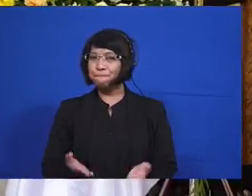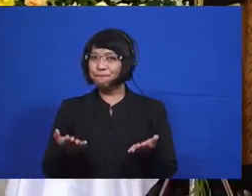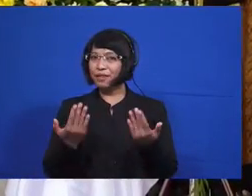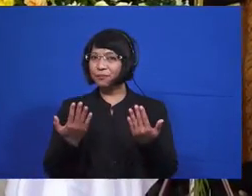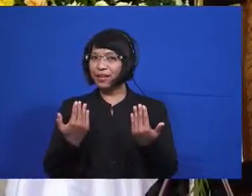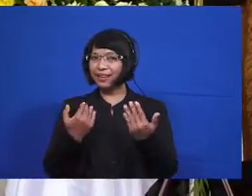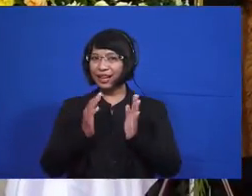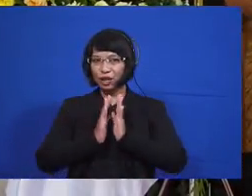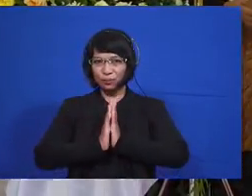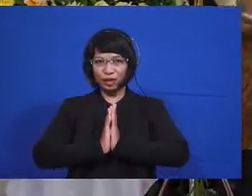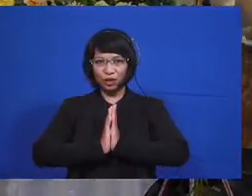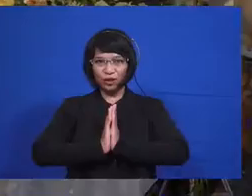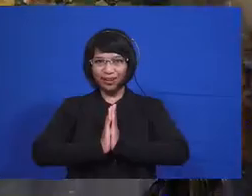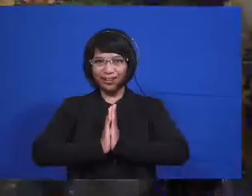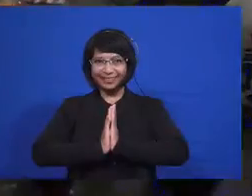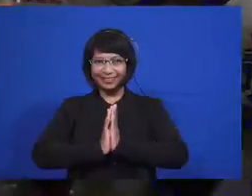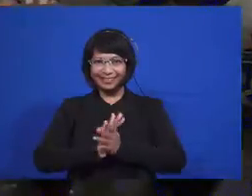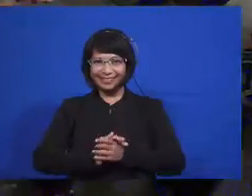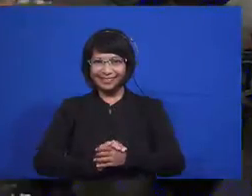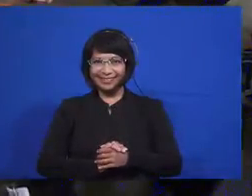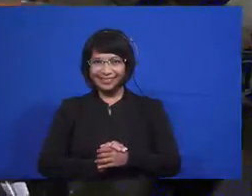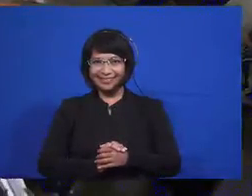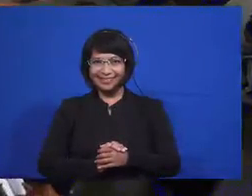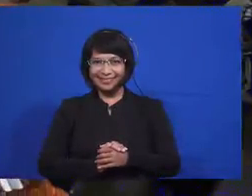Marilah berdoa.